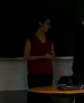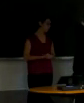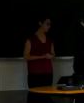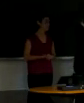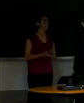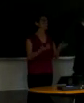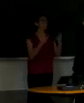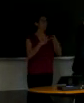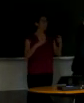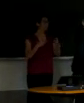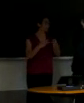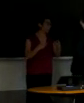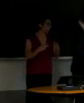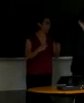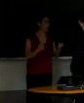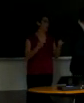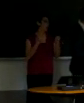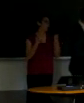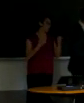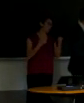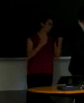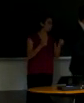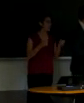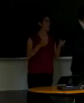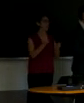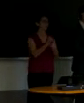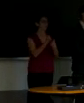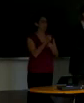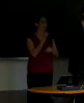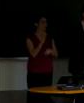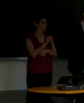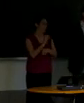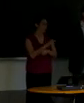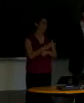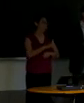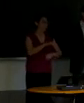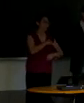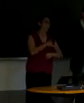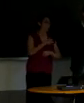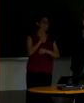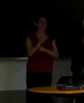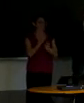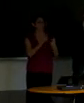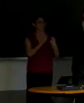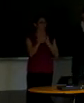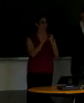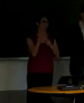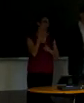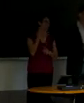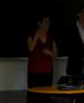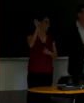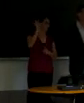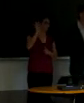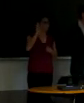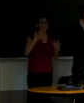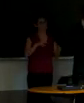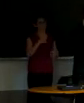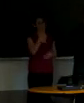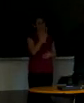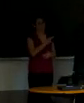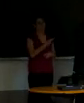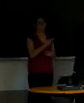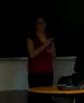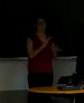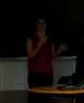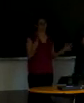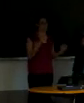Flessibilità, robustezza, laboratori didattici, eccellente rapporto studenti e docenti. Questo già vi è stato ampiamente detto